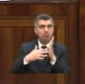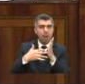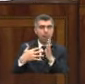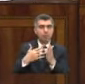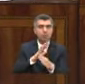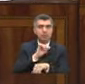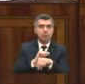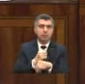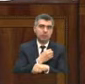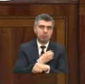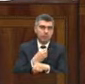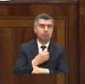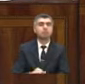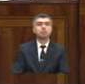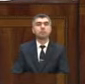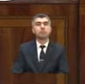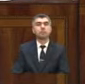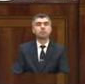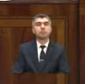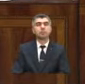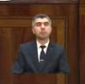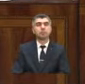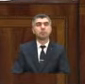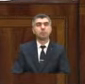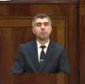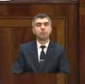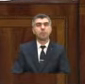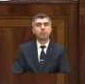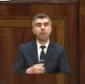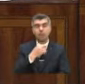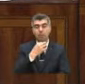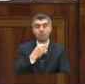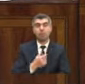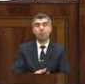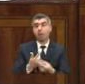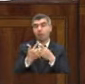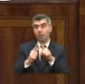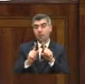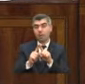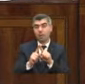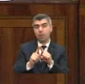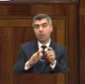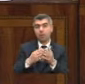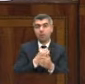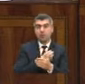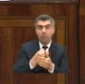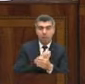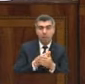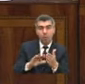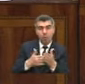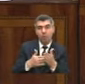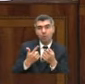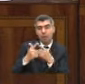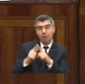الاجتماعية. وإذا كان المستوى الصحي ونجاعة منظومته من بين